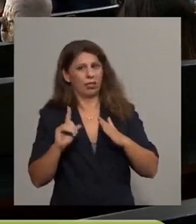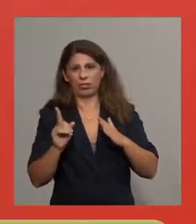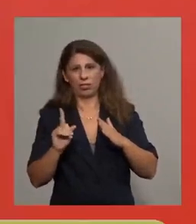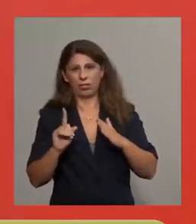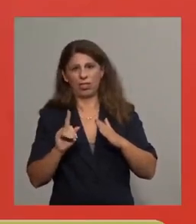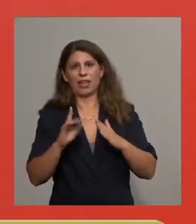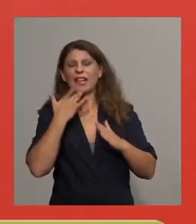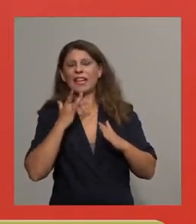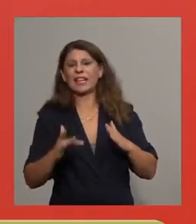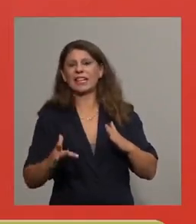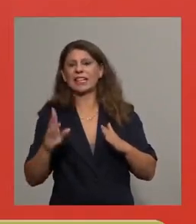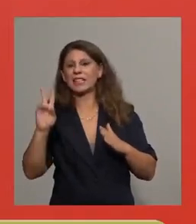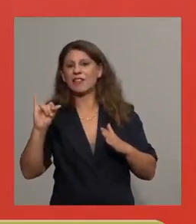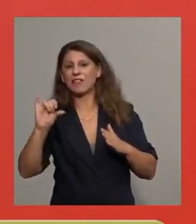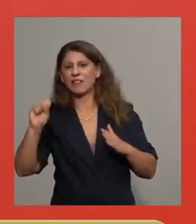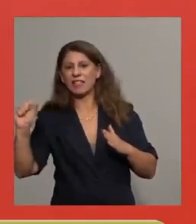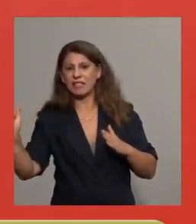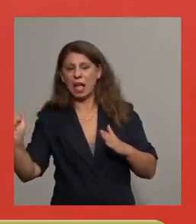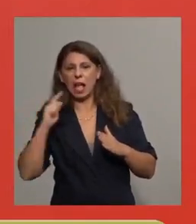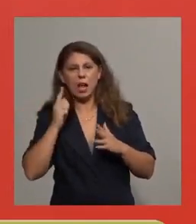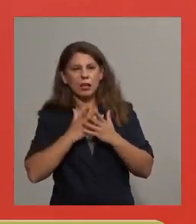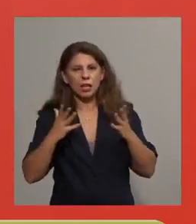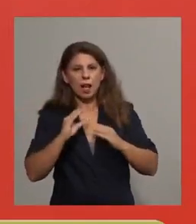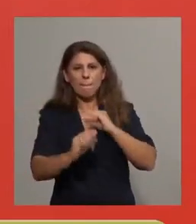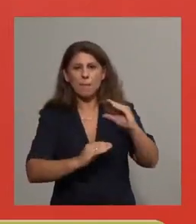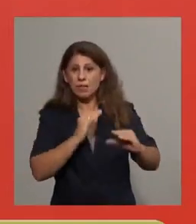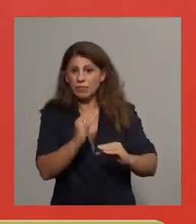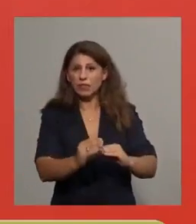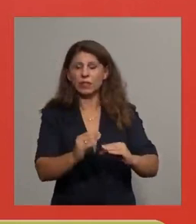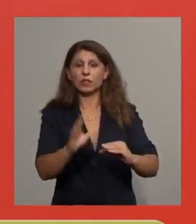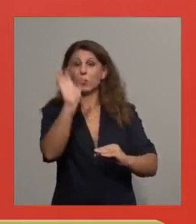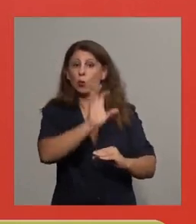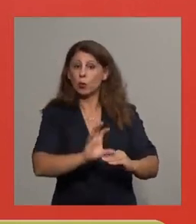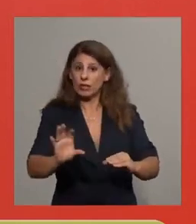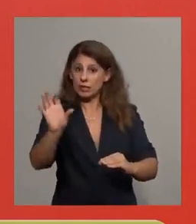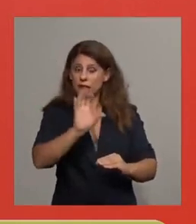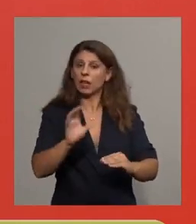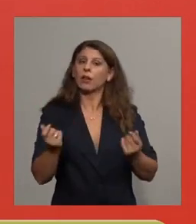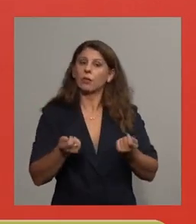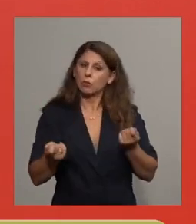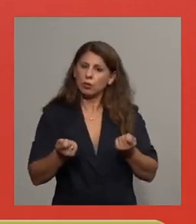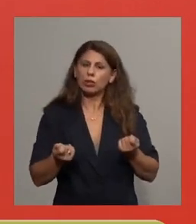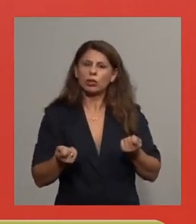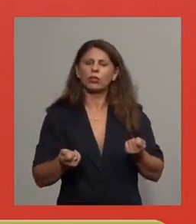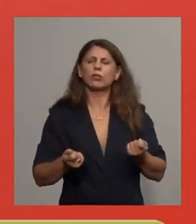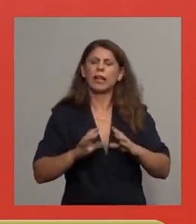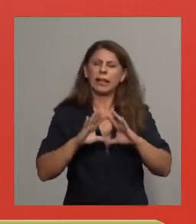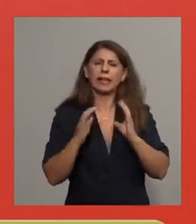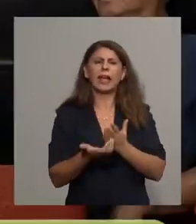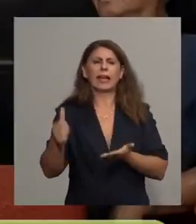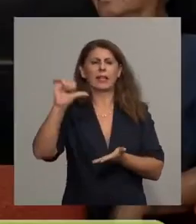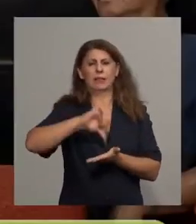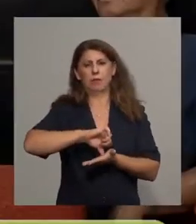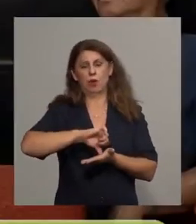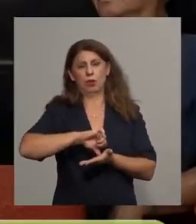η Golden Visa, αλλά οι τεράστιες επενδύσεις ή τουριστικές που γίνονται σωριδών στις